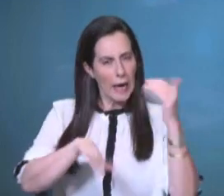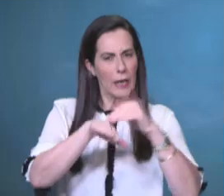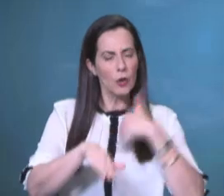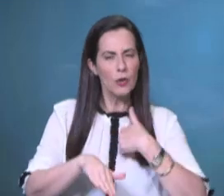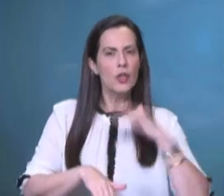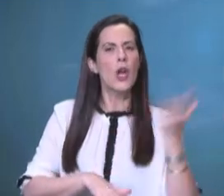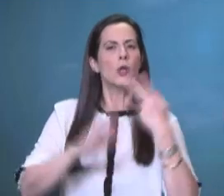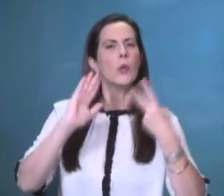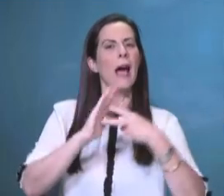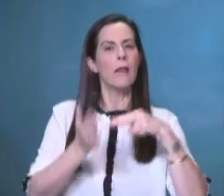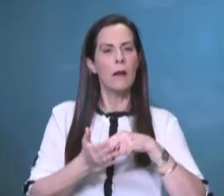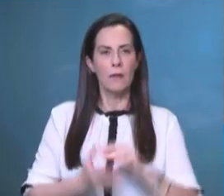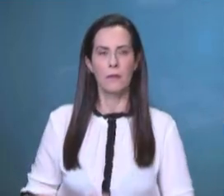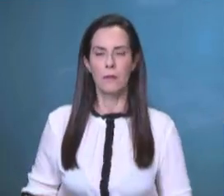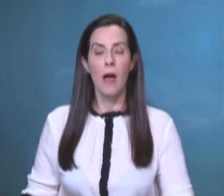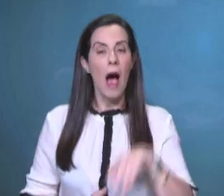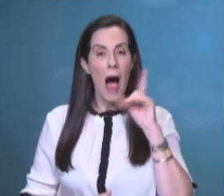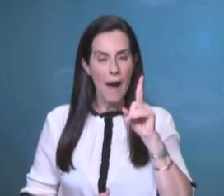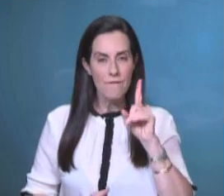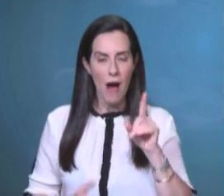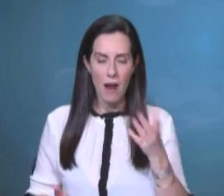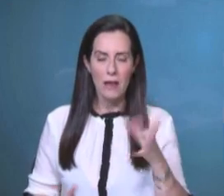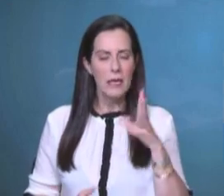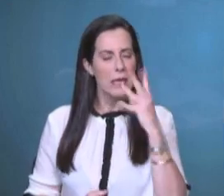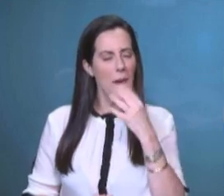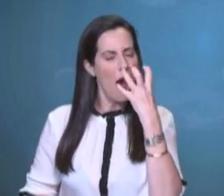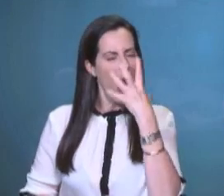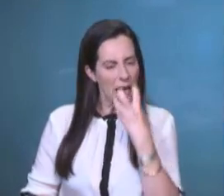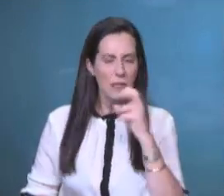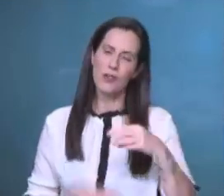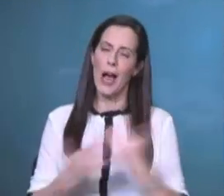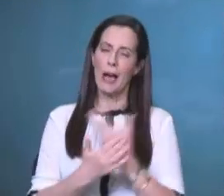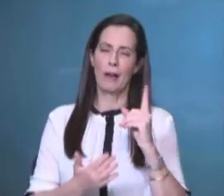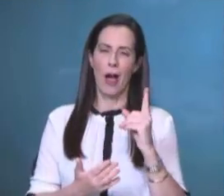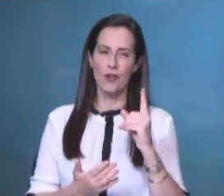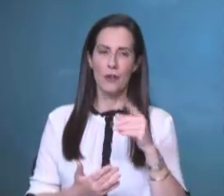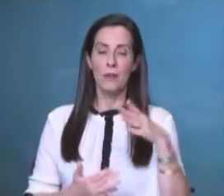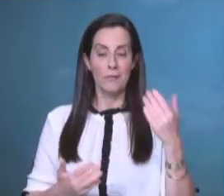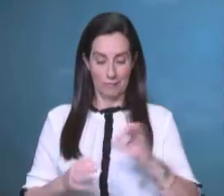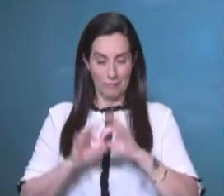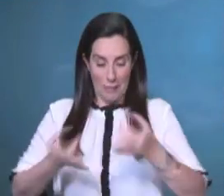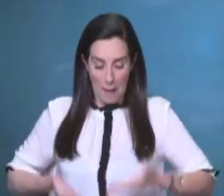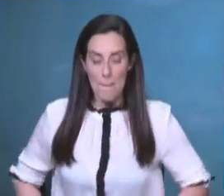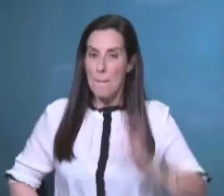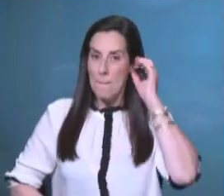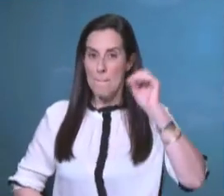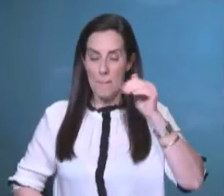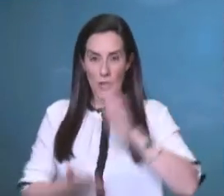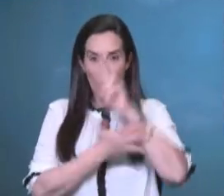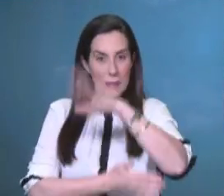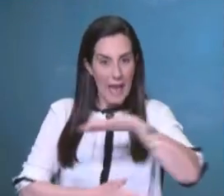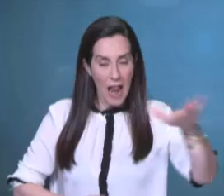החדר. אבל לצד האובדן, יש גם חיים חדשים. בתחילת השבוע נולדה בת לבחורה מ-12 ילדיה של